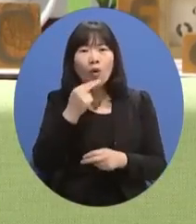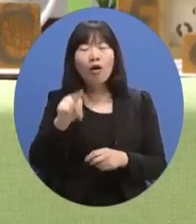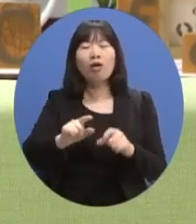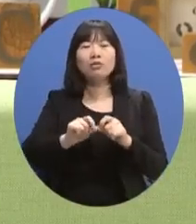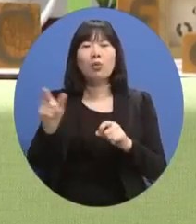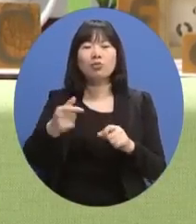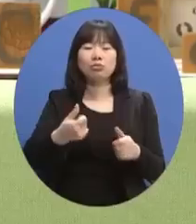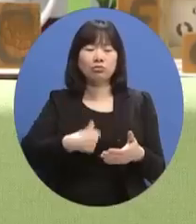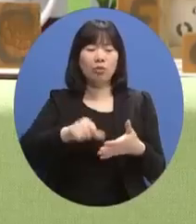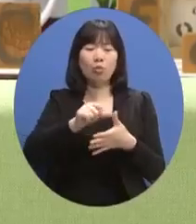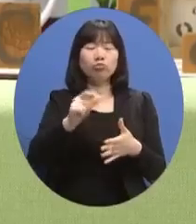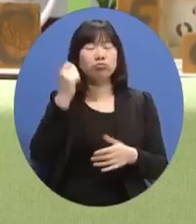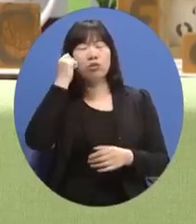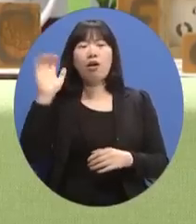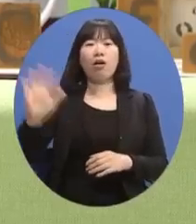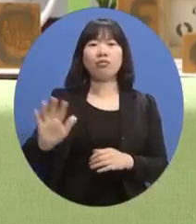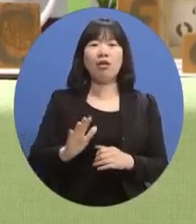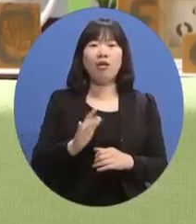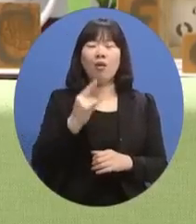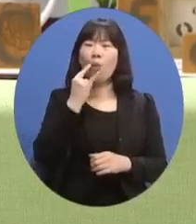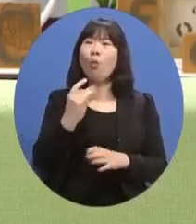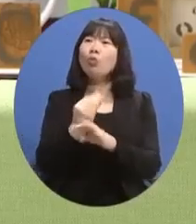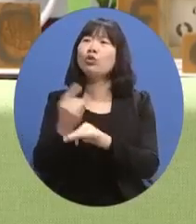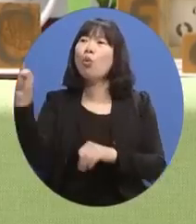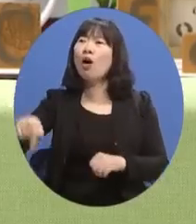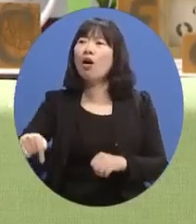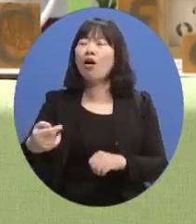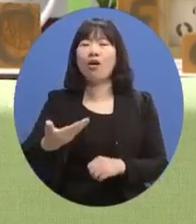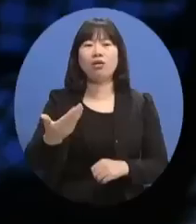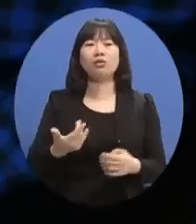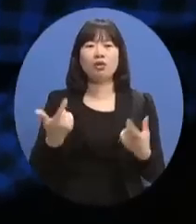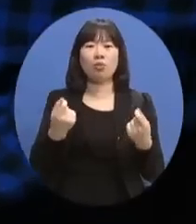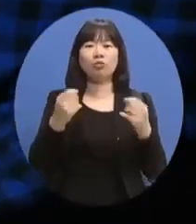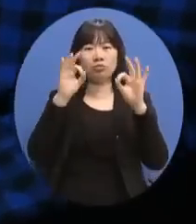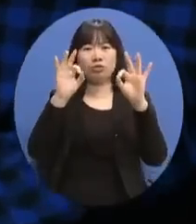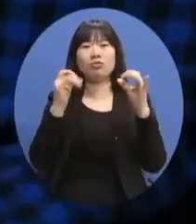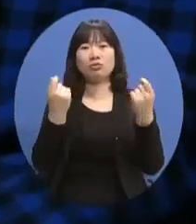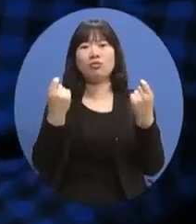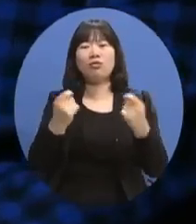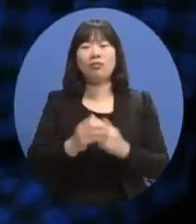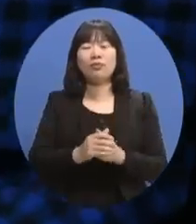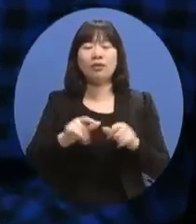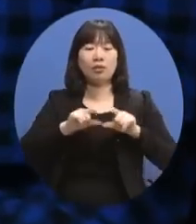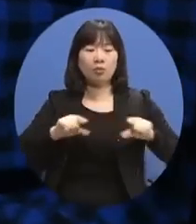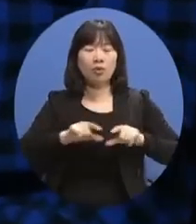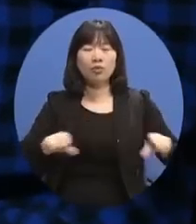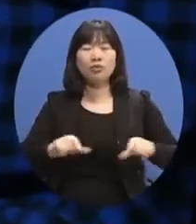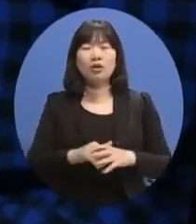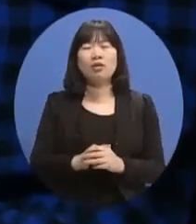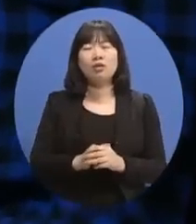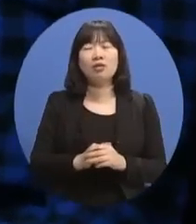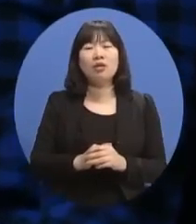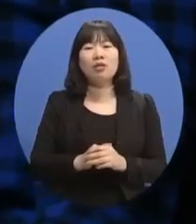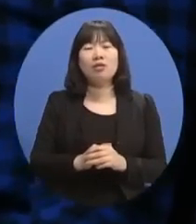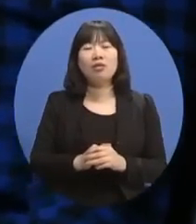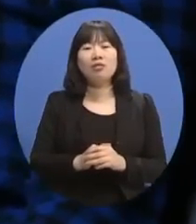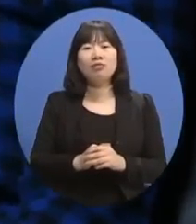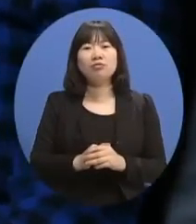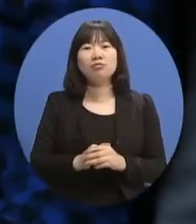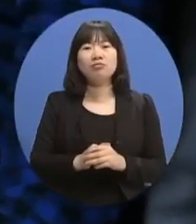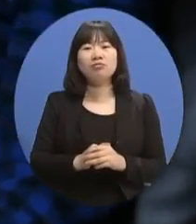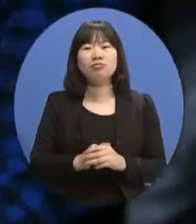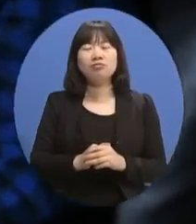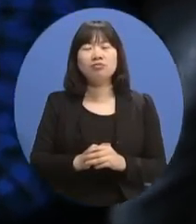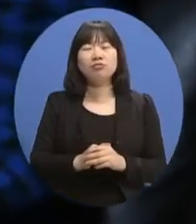거의 잠을 안 자요. 계속 나요. 엄마 언제 아까 보셨듯이. 네. 평소에도 엄마 팔이 이렇게 좁은데도 이것도 내야겠네.